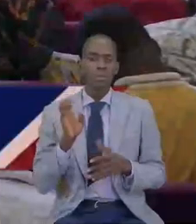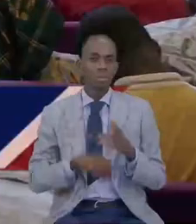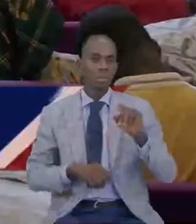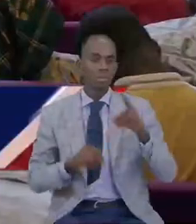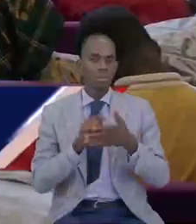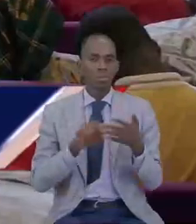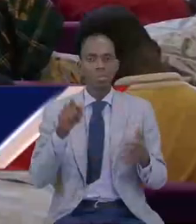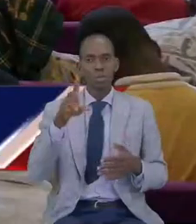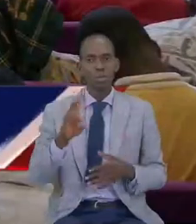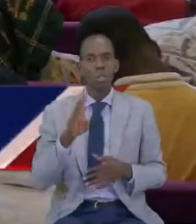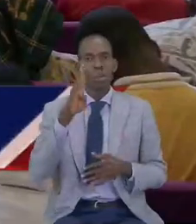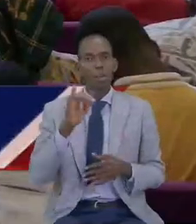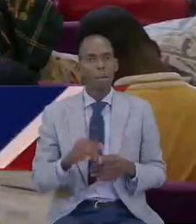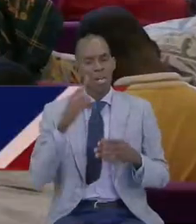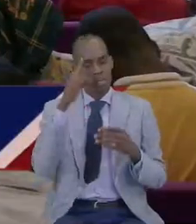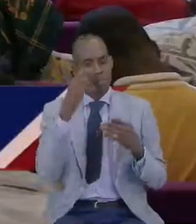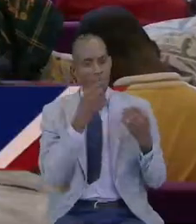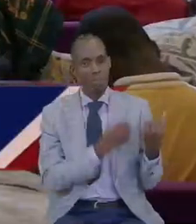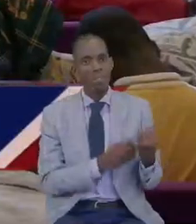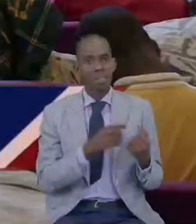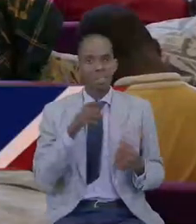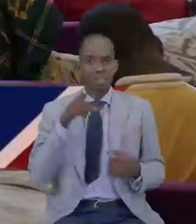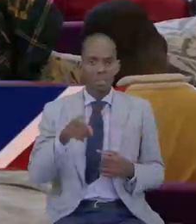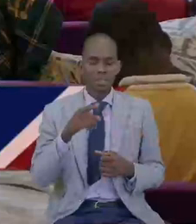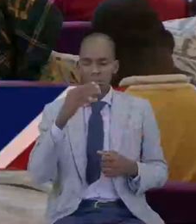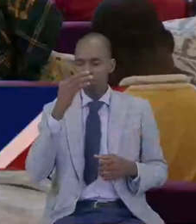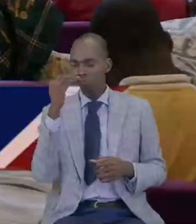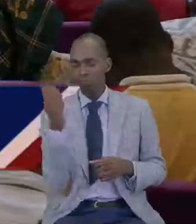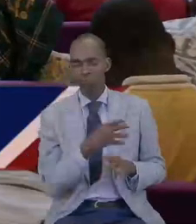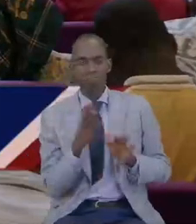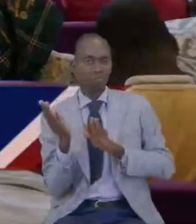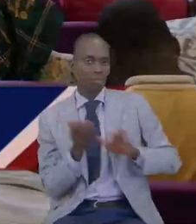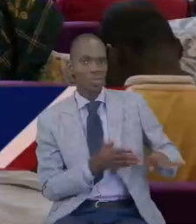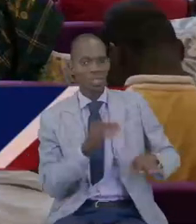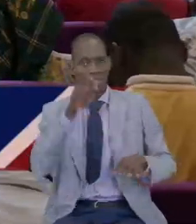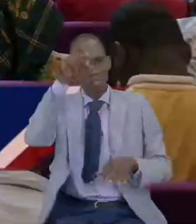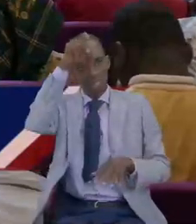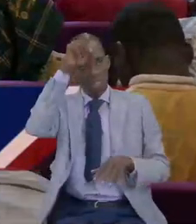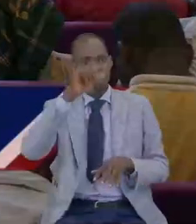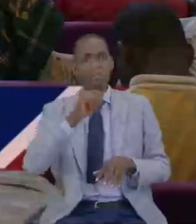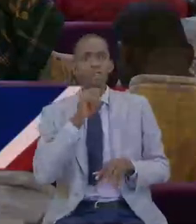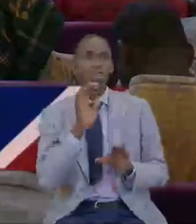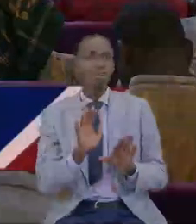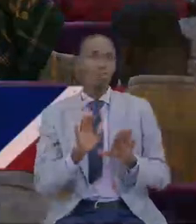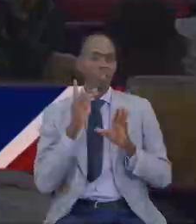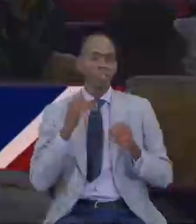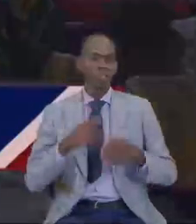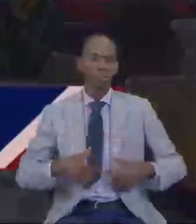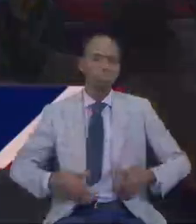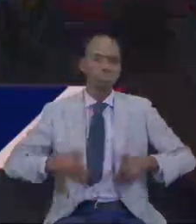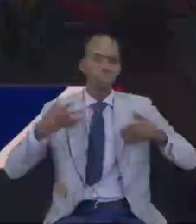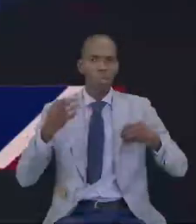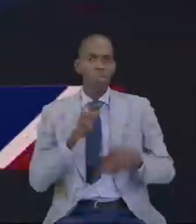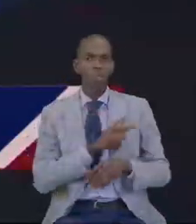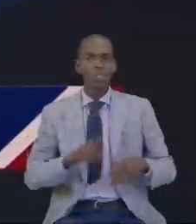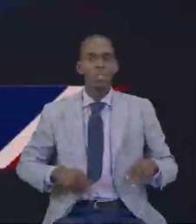Hébreux 11, verset 27. C'est par la foi qu'il quitta l'Égypte sans être effrayé de la colère